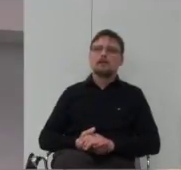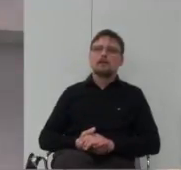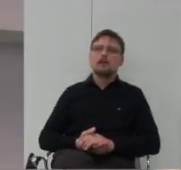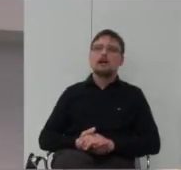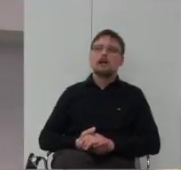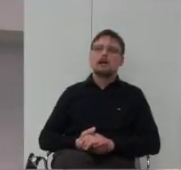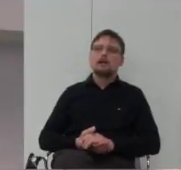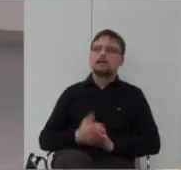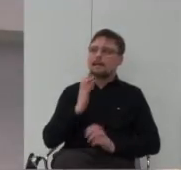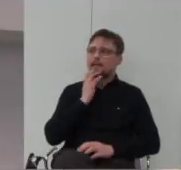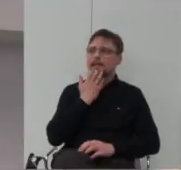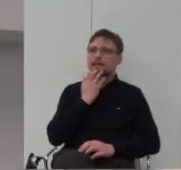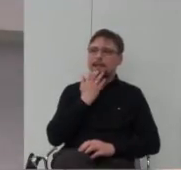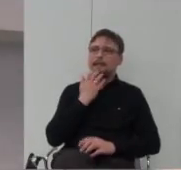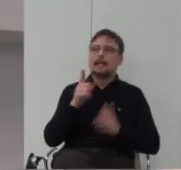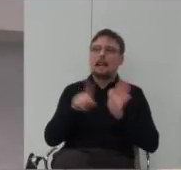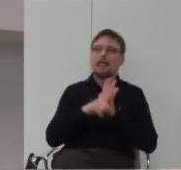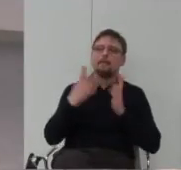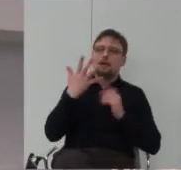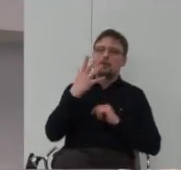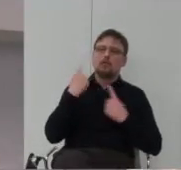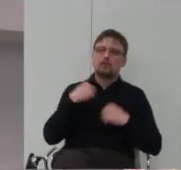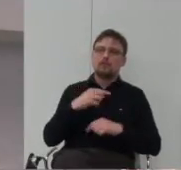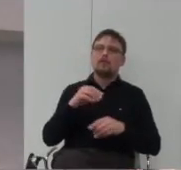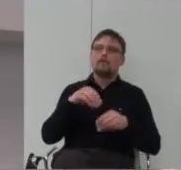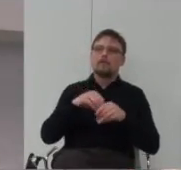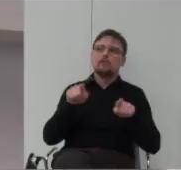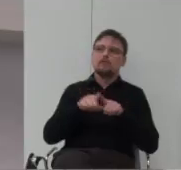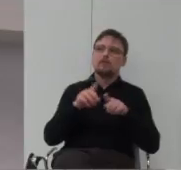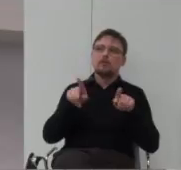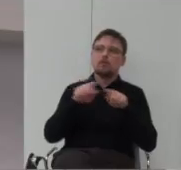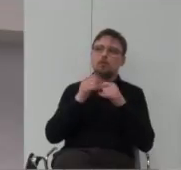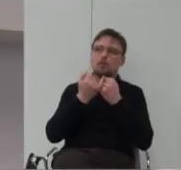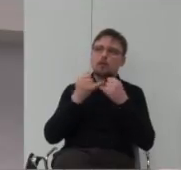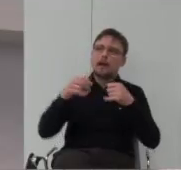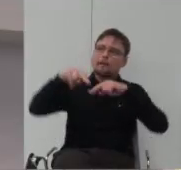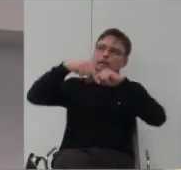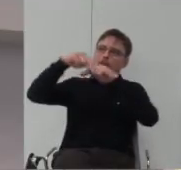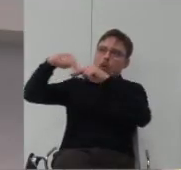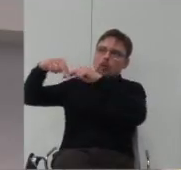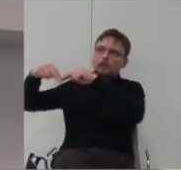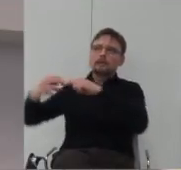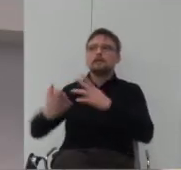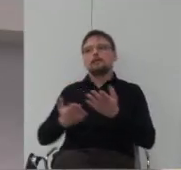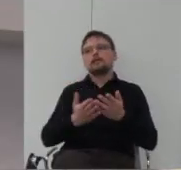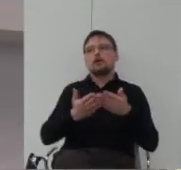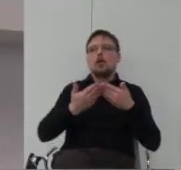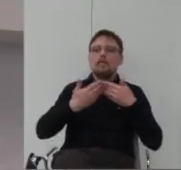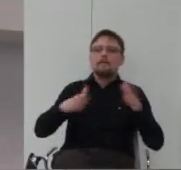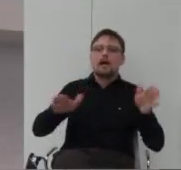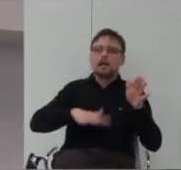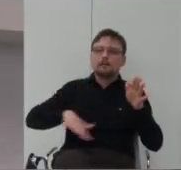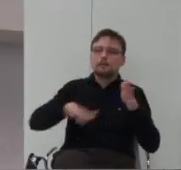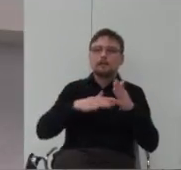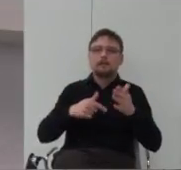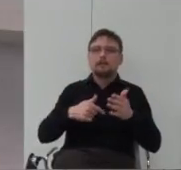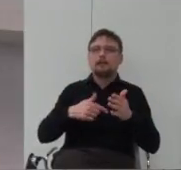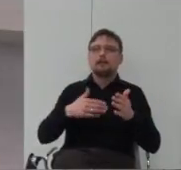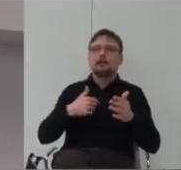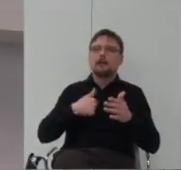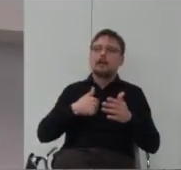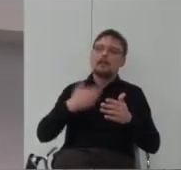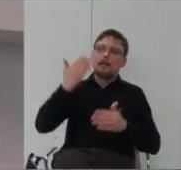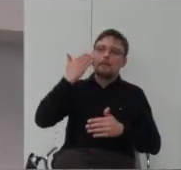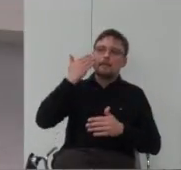I rekompensatą dla tego miałyby być te otwarte przestrzenie wspólne, czyli balkony, czyli tarasy i liczne